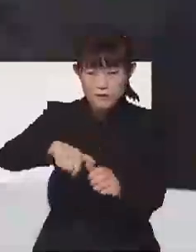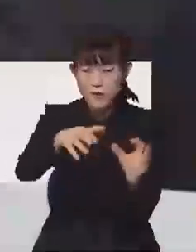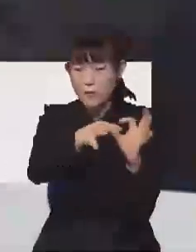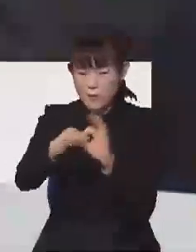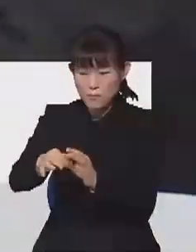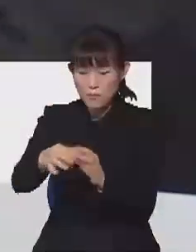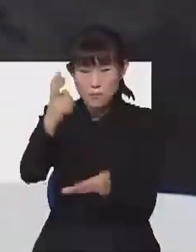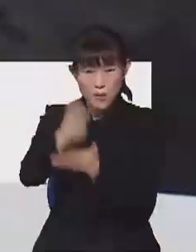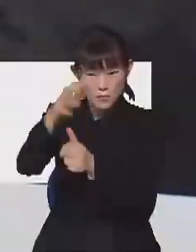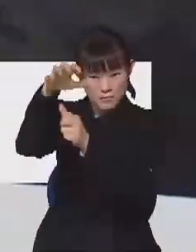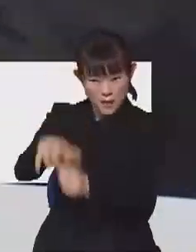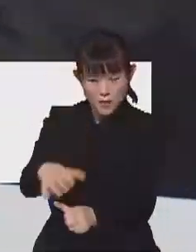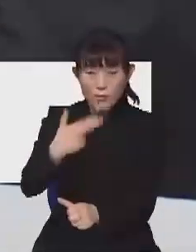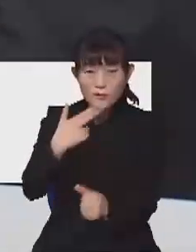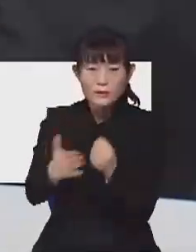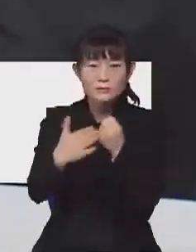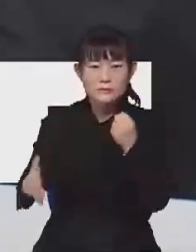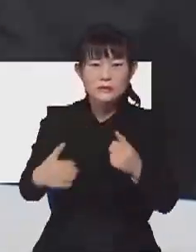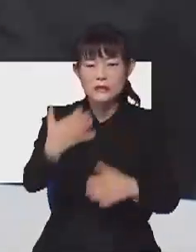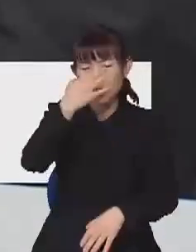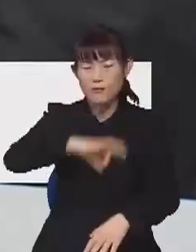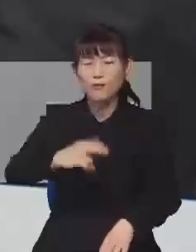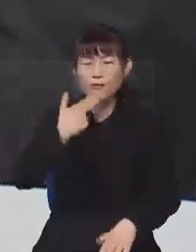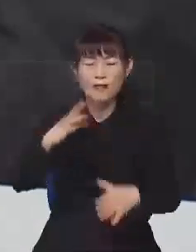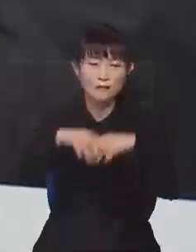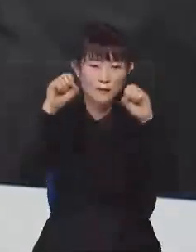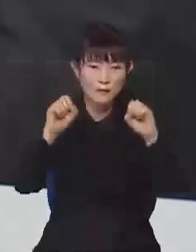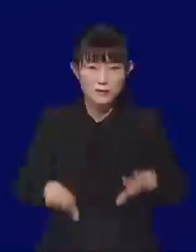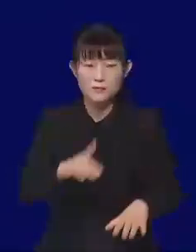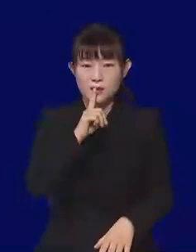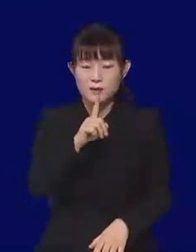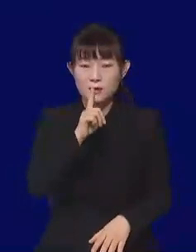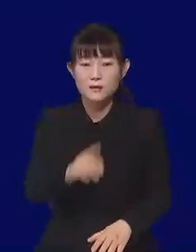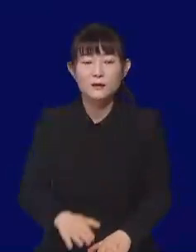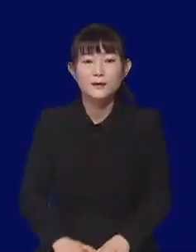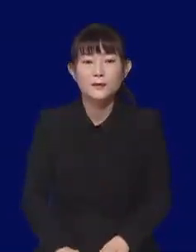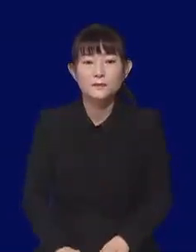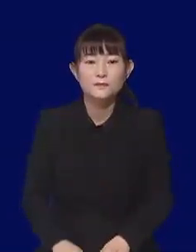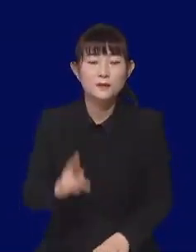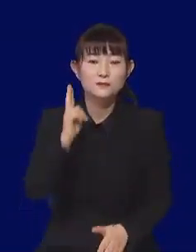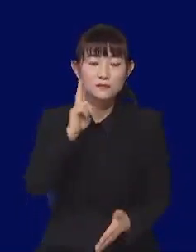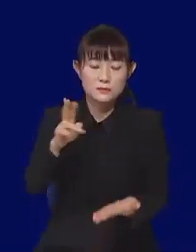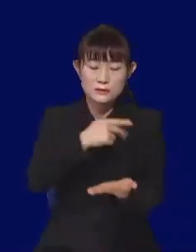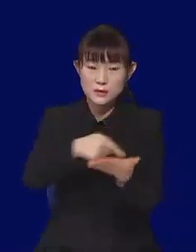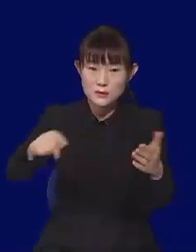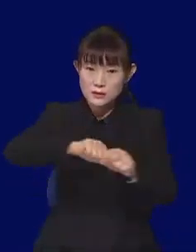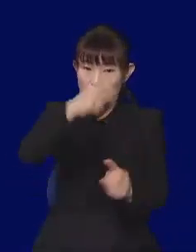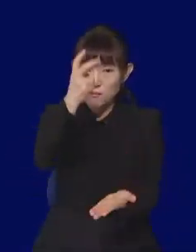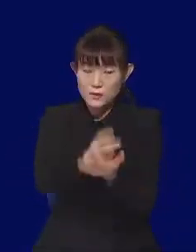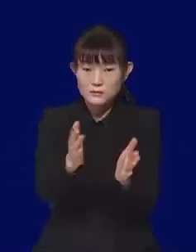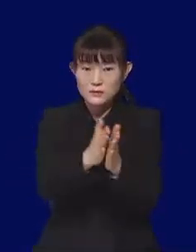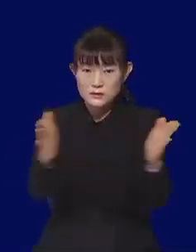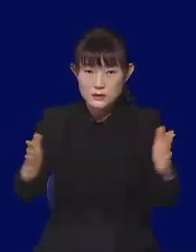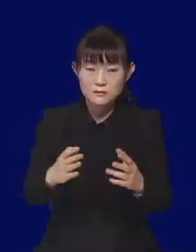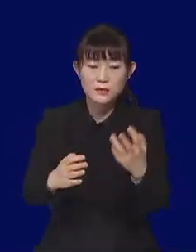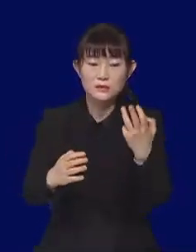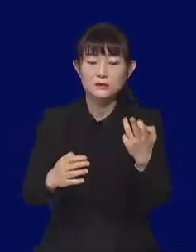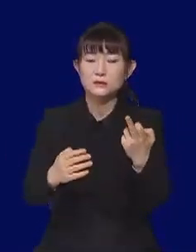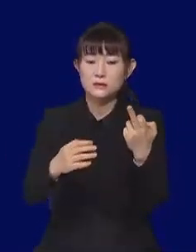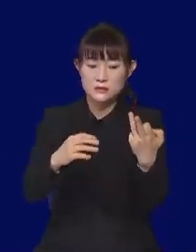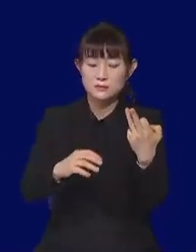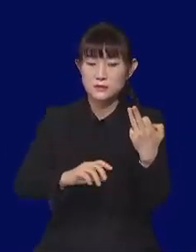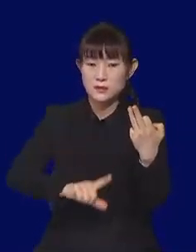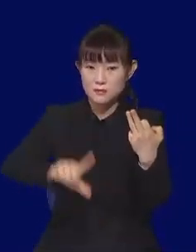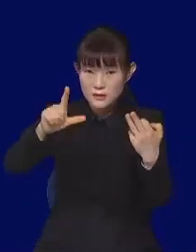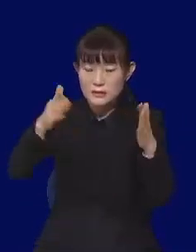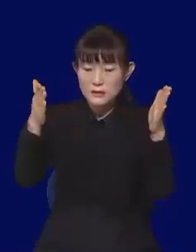않다 보니 사실상 무용지물이라고 비판합니다. 중대재해처벌법이 시행된 이후 지난 13일까지